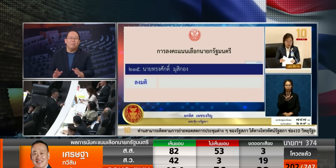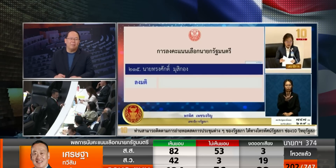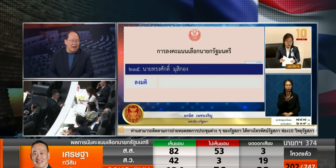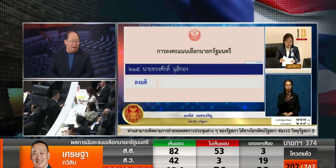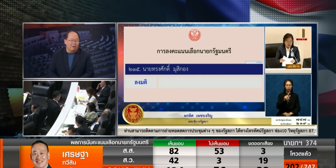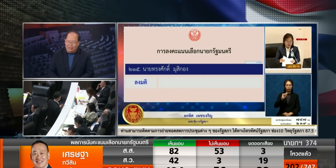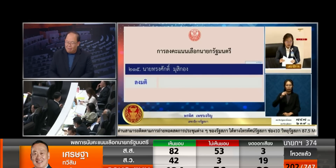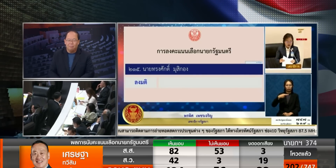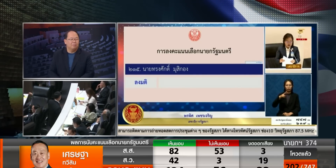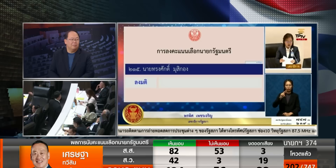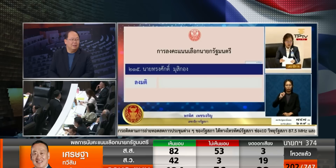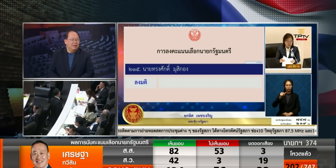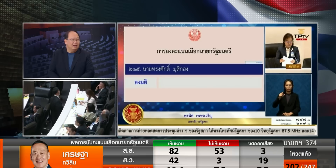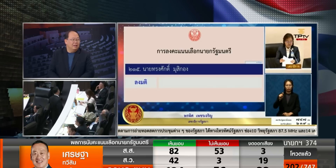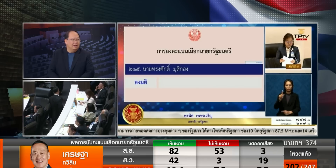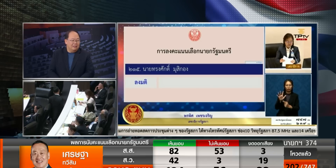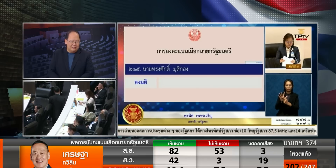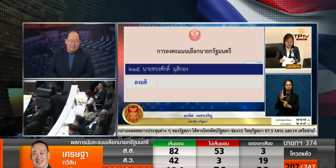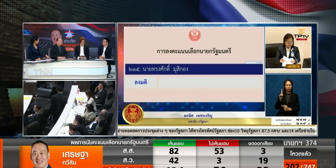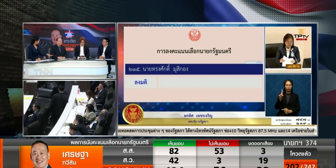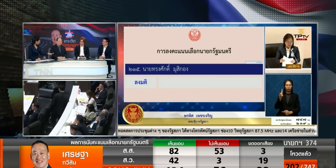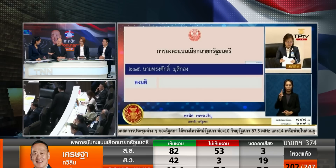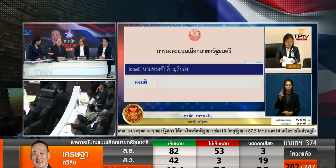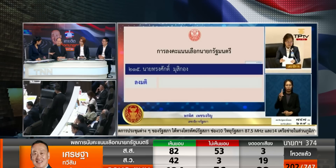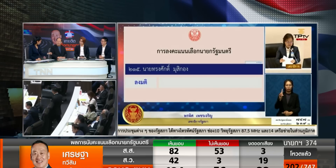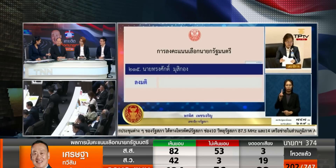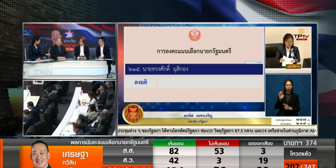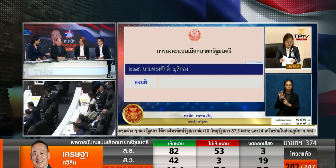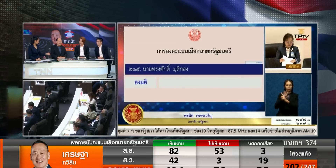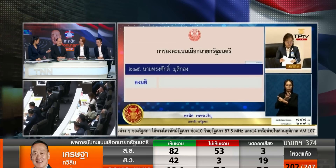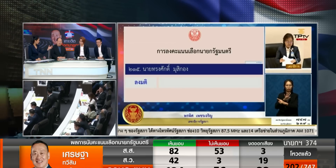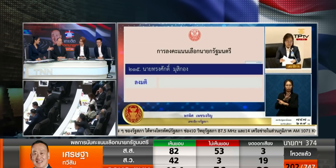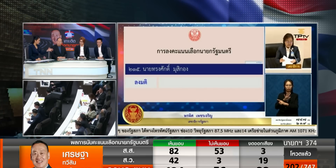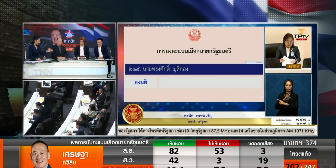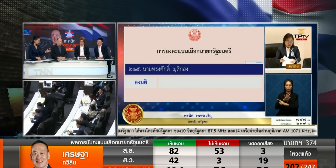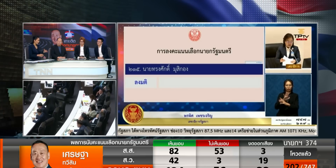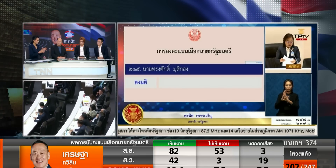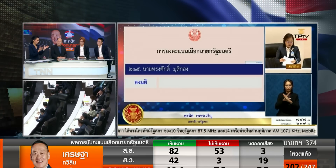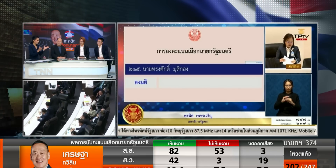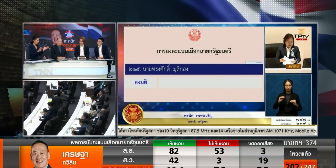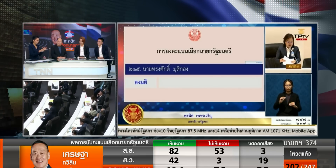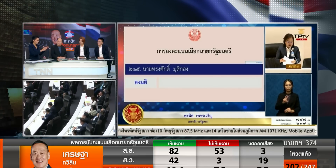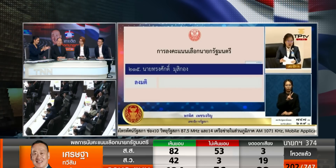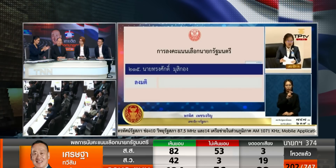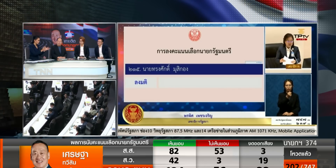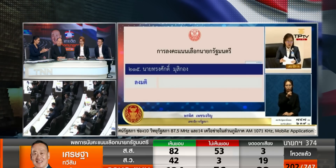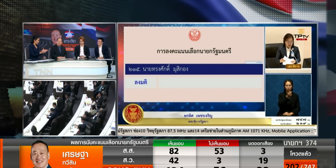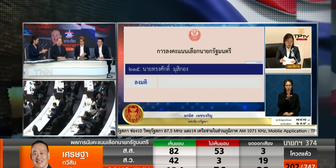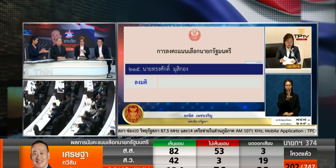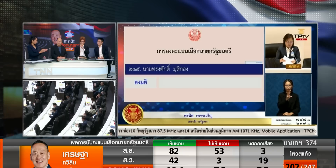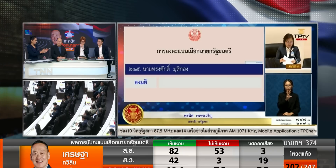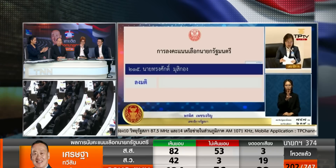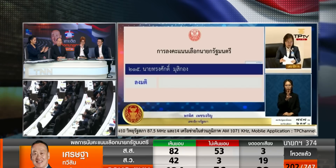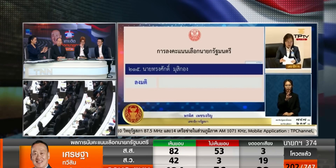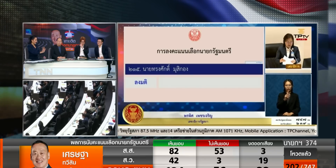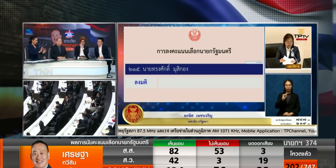ไอ้อันนี้ไม่เป็น ไม่มีปัญหา ครับ โอ้แต่เรื่องใหญ่เลยนะเรื่องรัฐธรรมนูญ ไม่แล้วถ้างั้นทางออกควรจะเป็นยังไงคะรัฐบาลชุดใหม่ที่ได้มาแล้วเนี่ยเราได้ตำแหน่งกันสวยๆแล้วเร